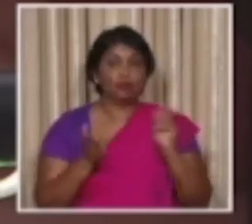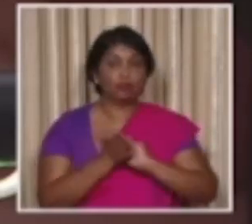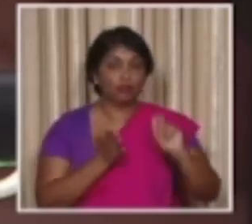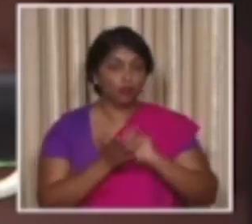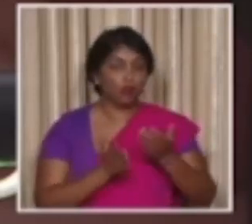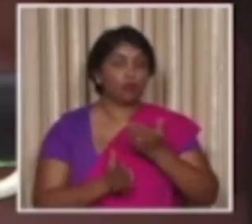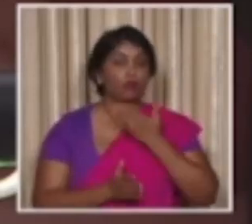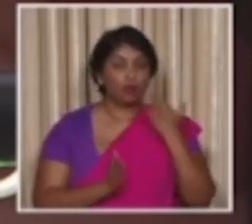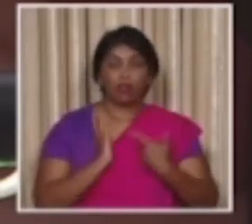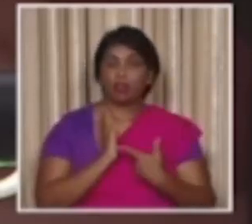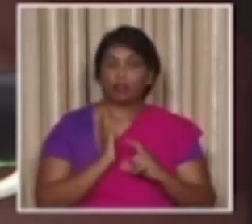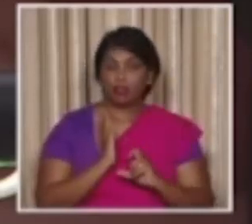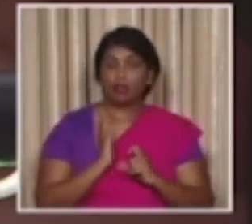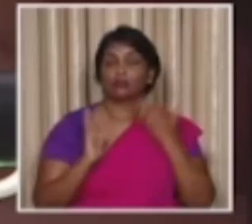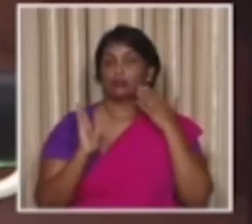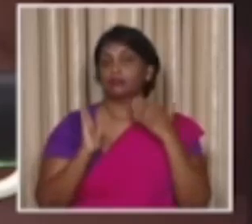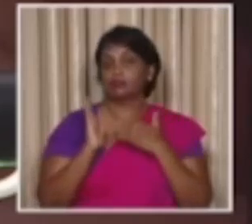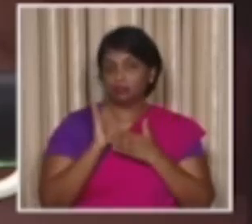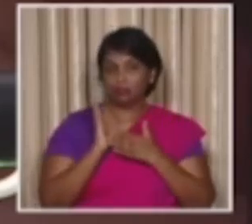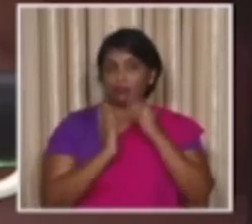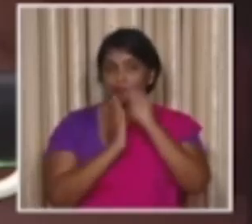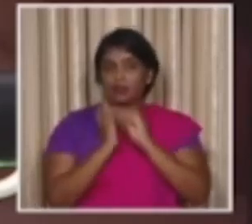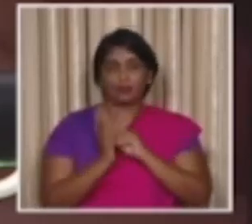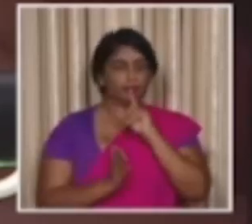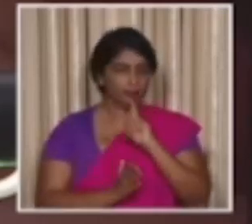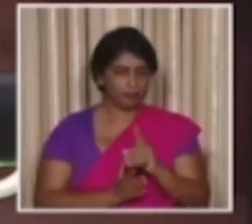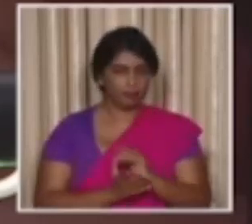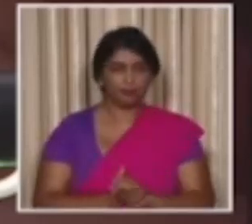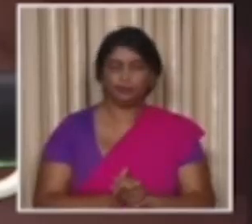हकी ताक्षणिक तत्वें एतुलत्व तिबिनिसा बव संदहन वेनो